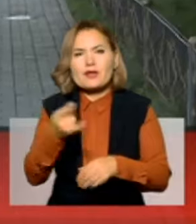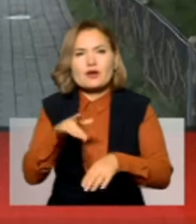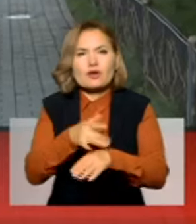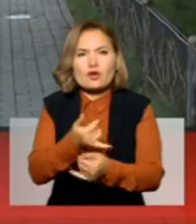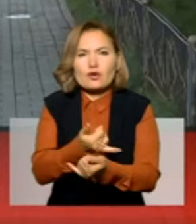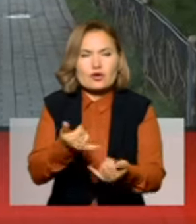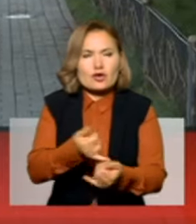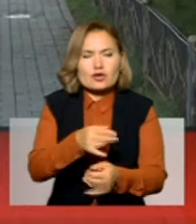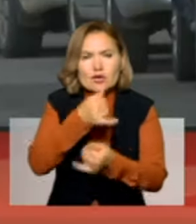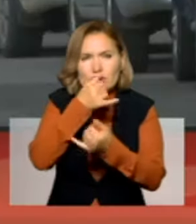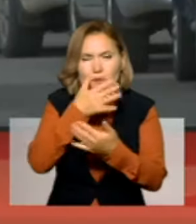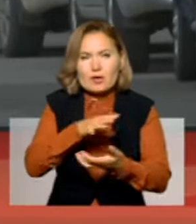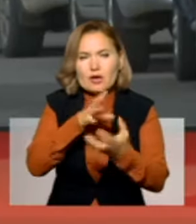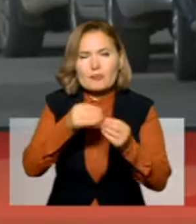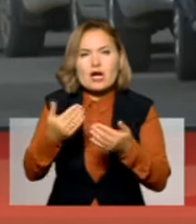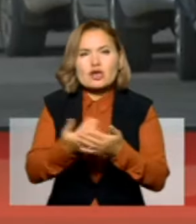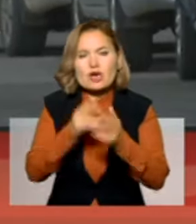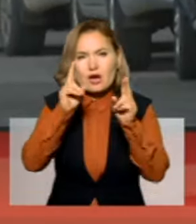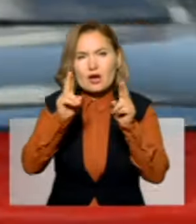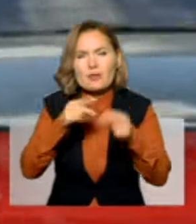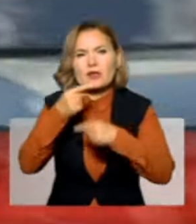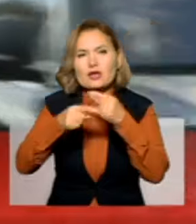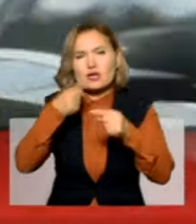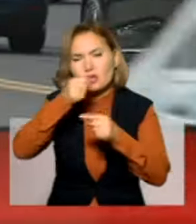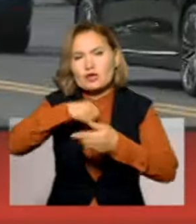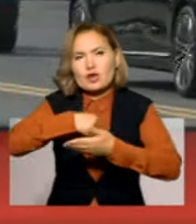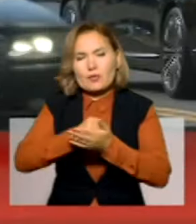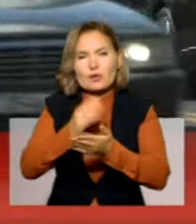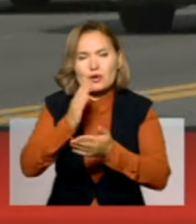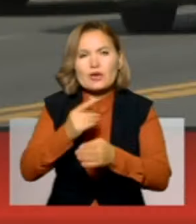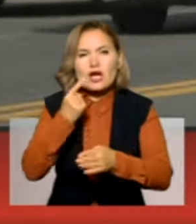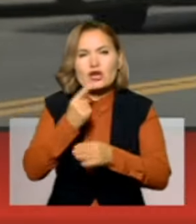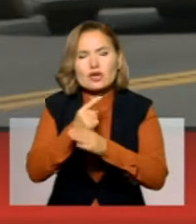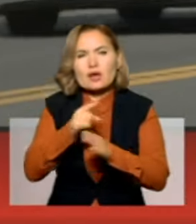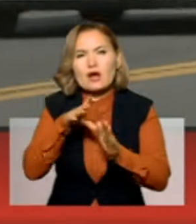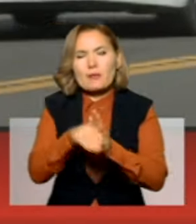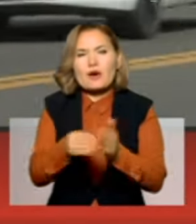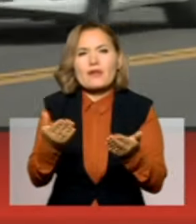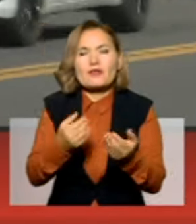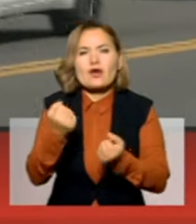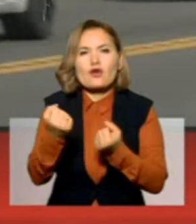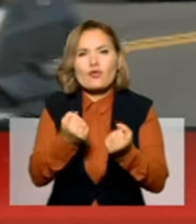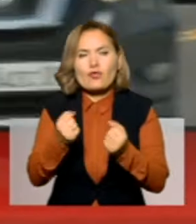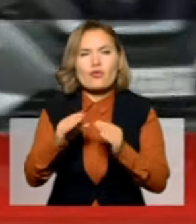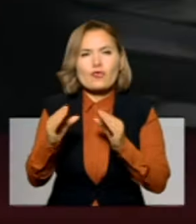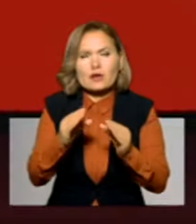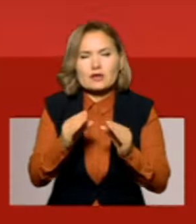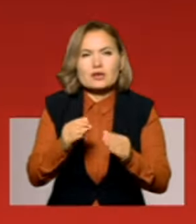алмайды. Жаңреже келесі жылы күшіне енеді. Шектеудегі қандай көліктерге қарастырылған?